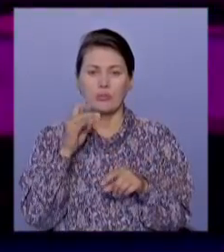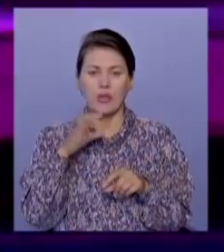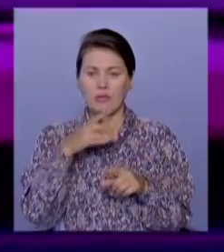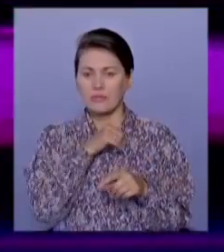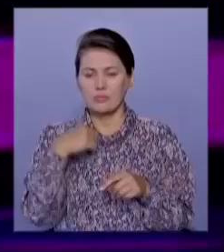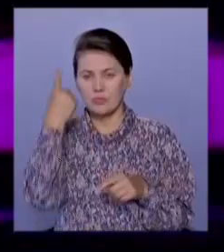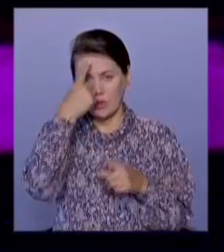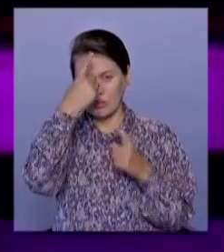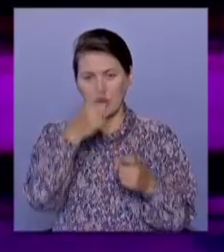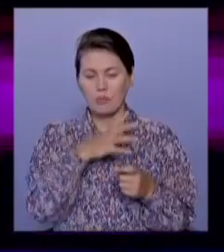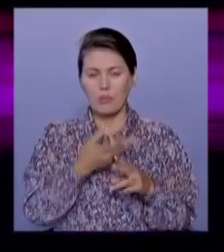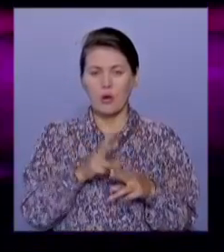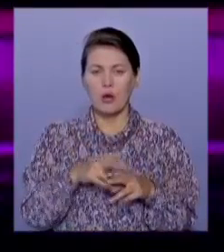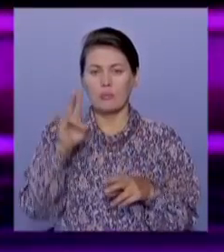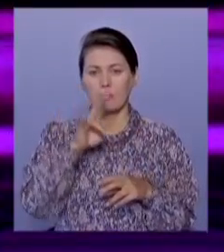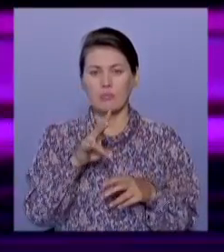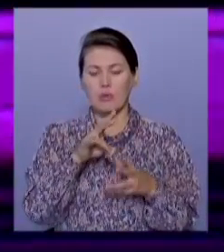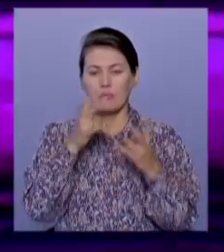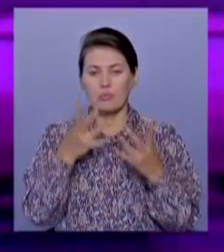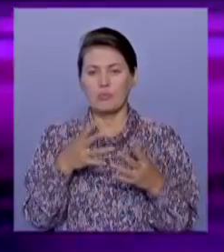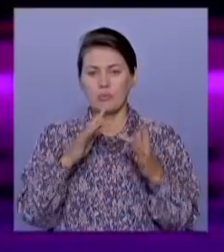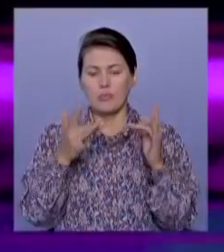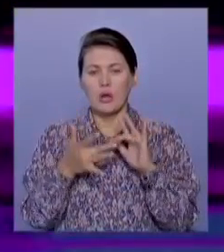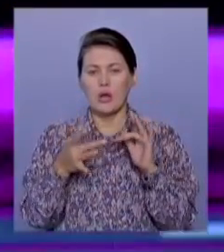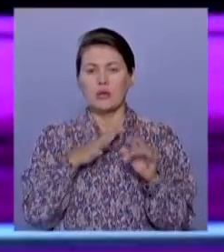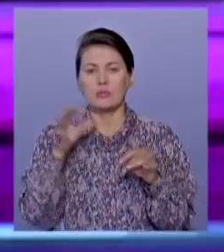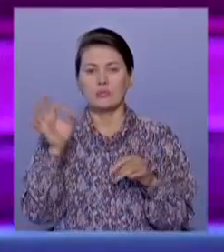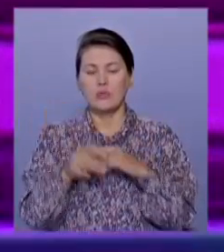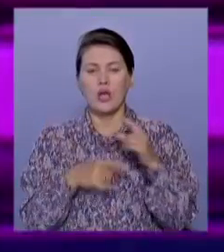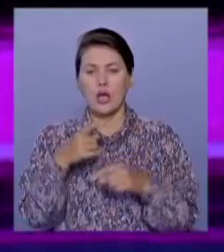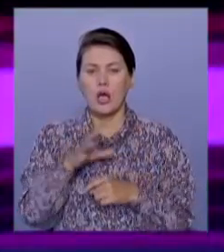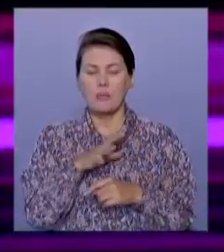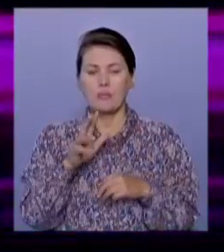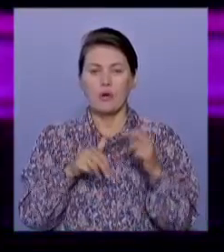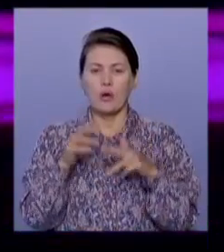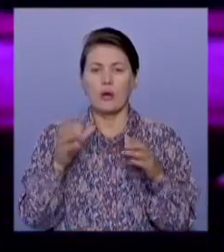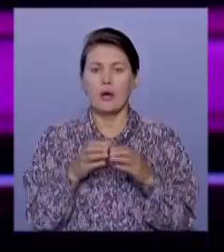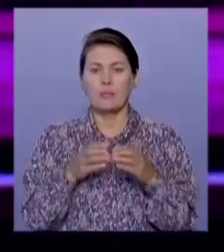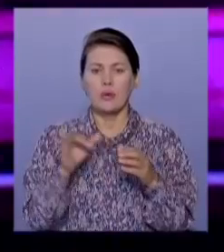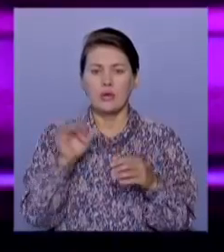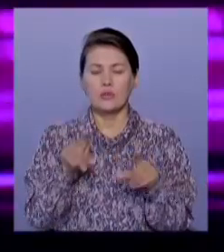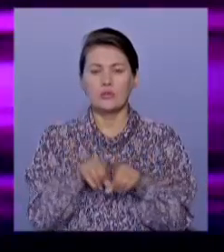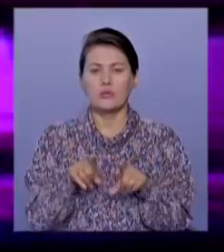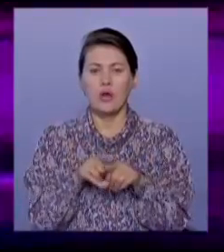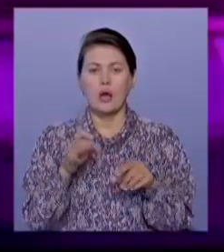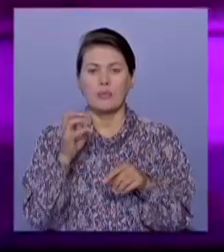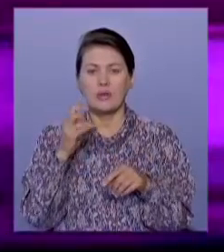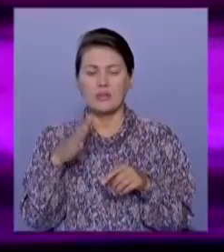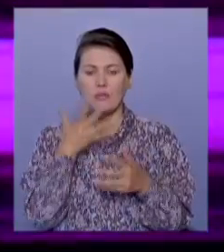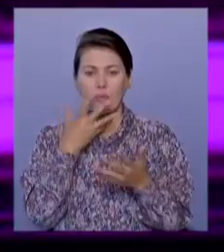Алтынбековтың өзі ескертуде. Қараша халыққа ғаламтор мен әлеуметтік желілер арқылы құрылыс компаниялары мен тұрғын үй кооперативтері